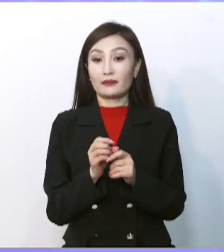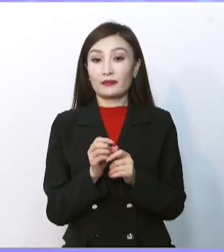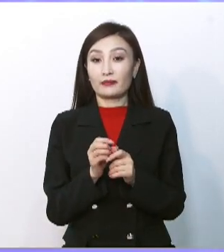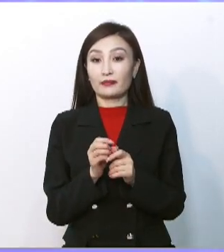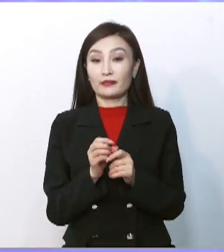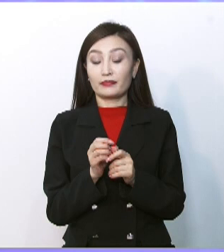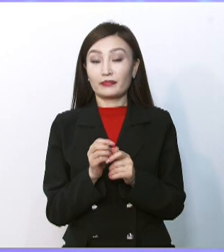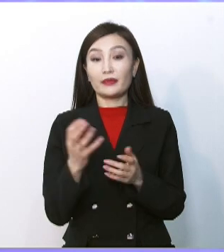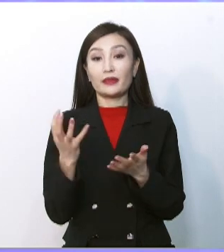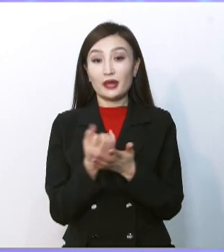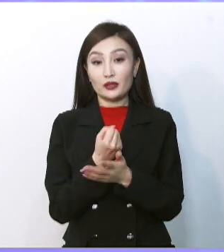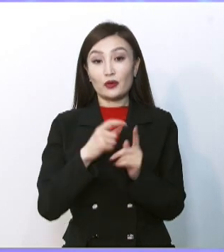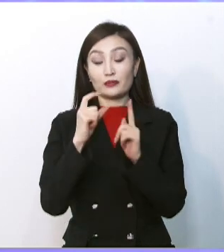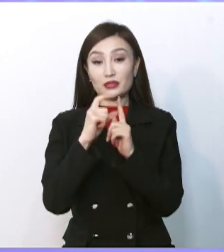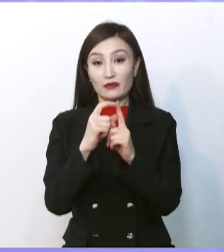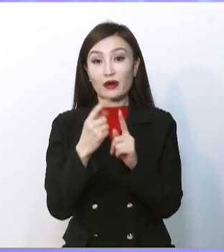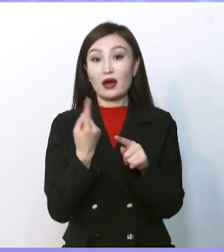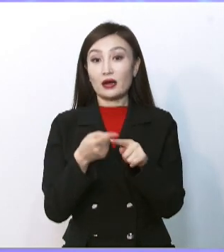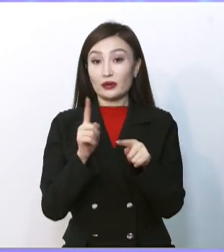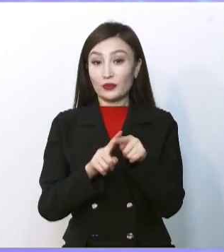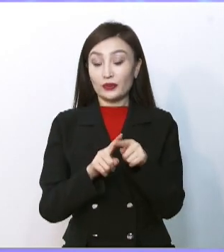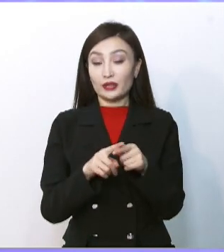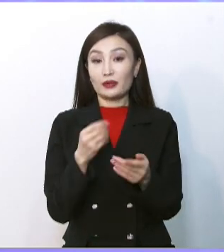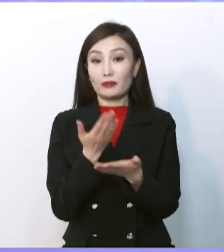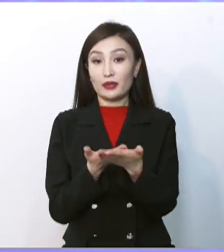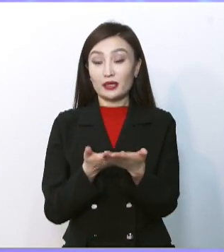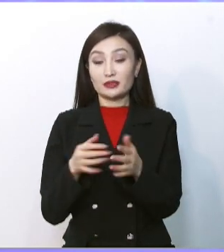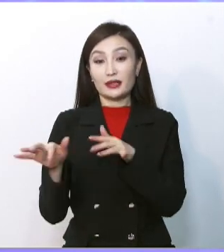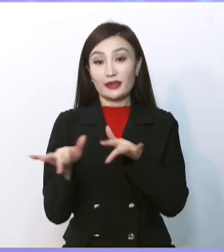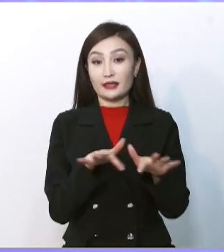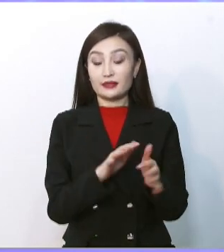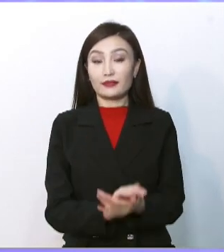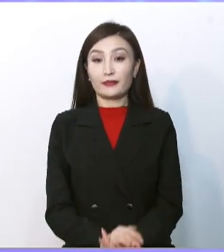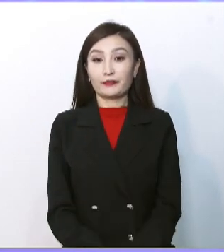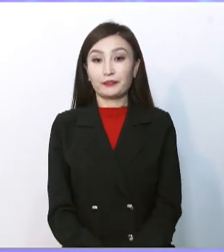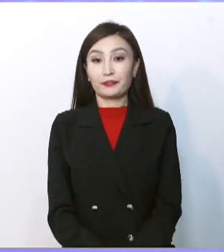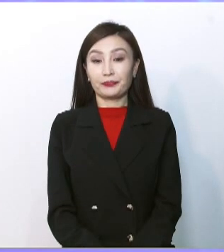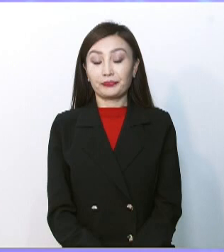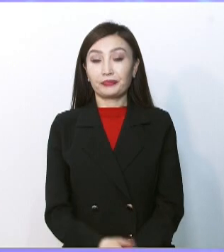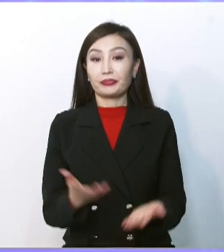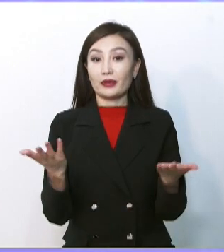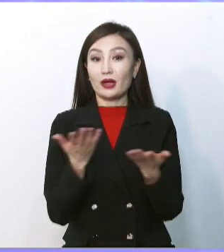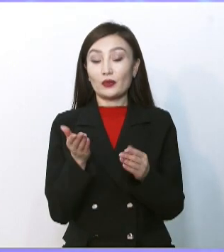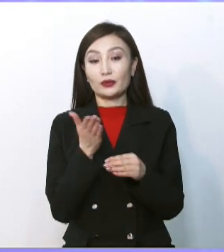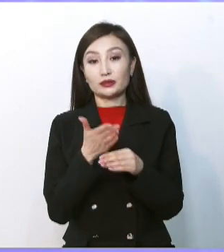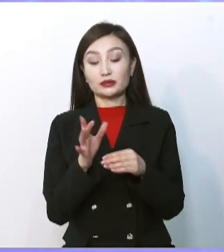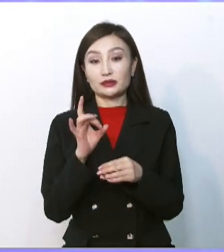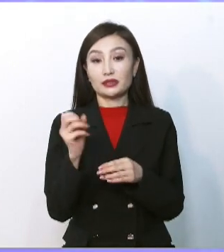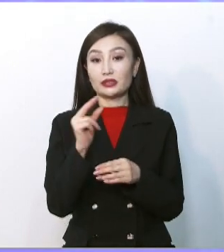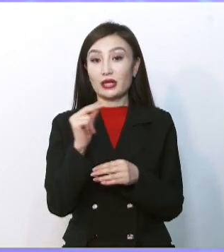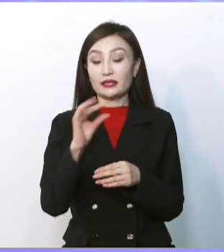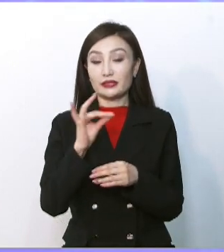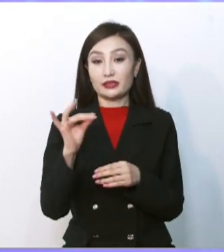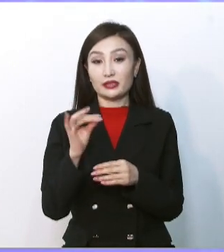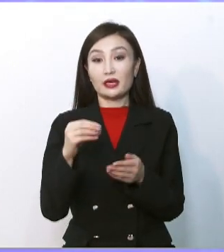упирались. Найдем слова, которые обозначают действие. К какой части речи они относятся?